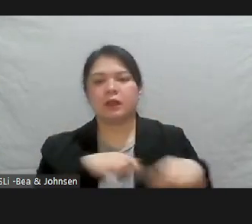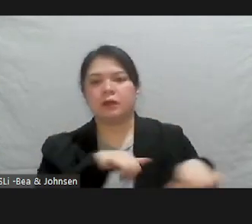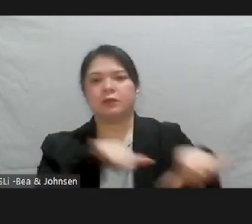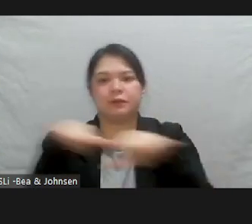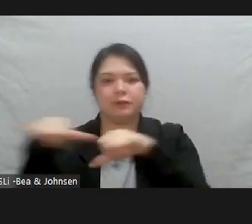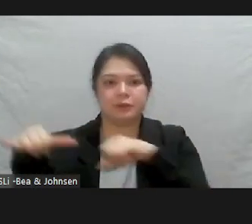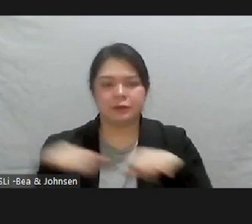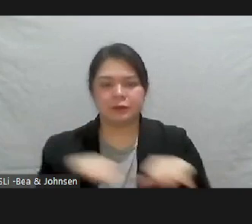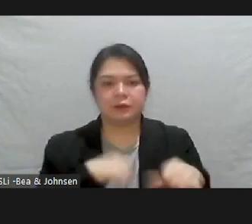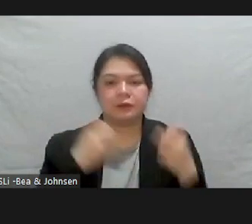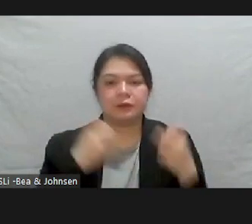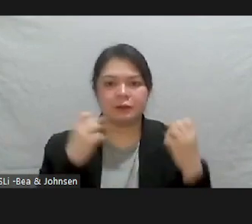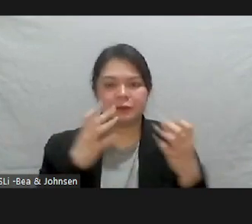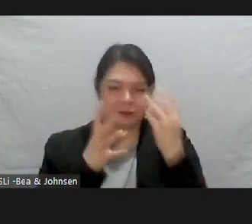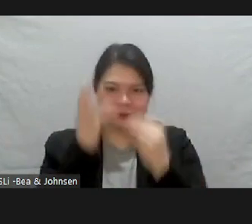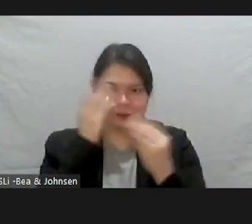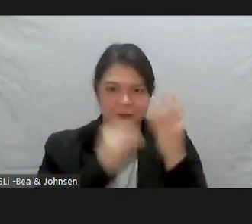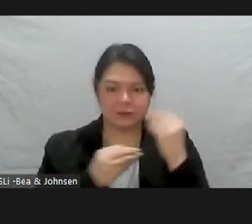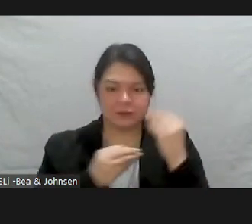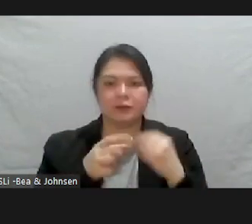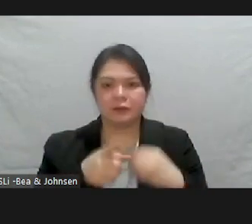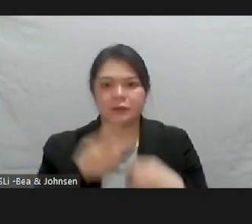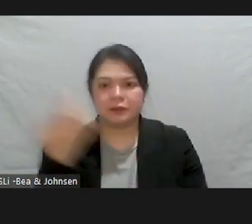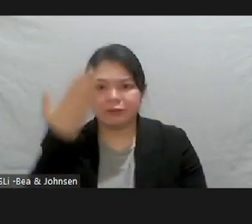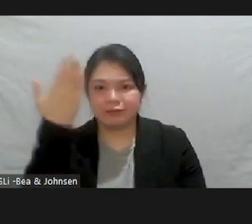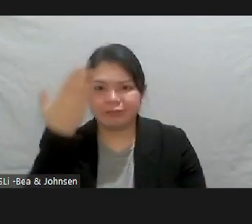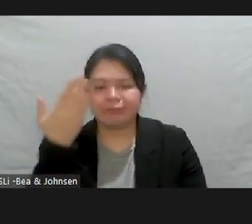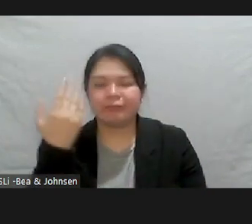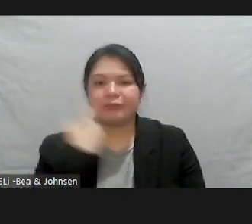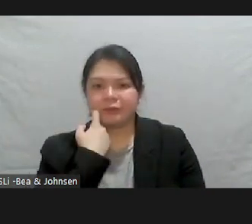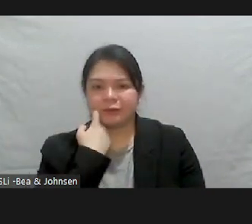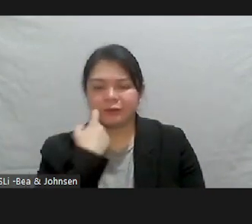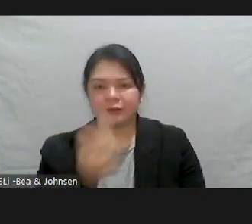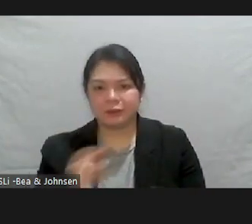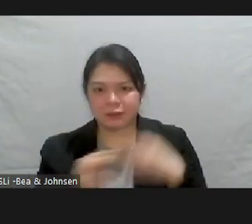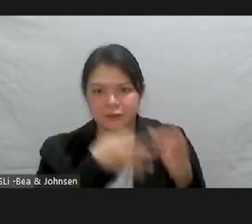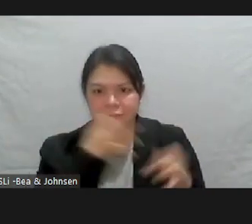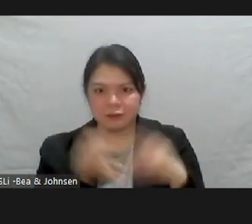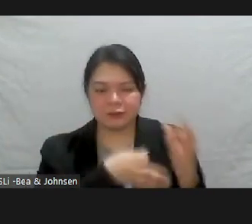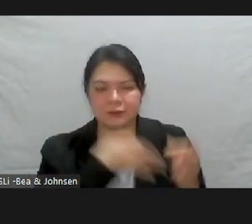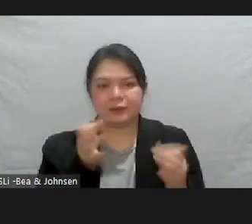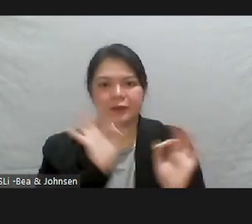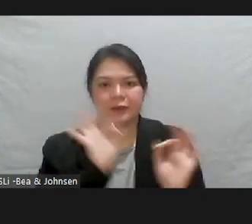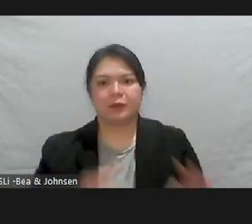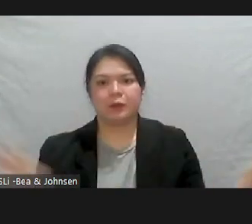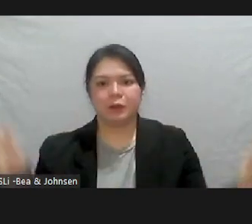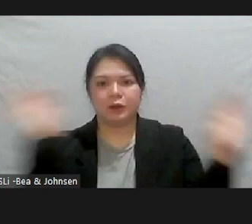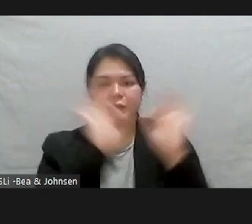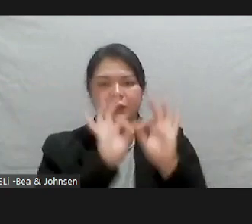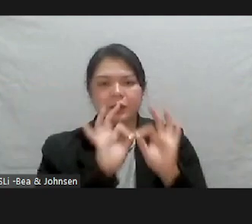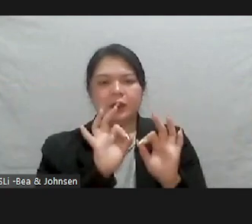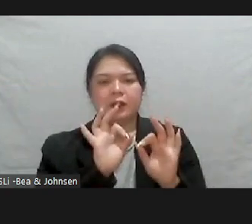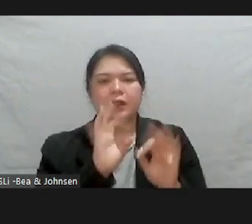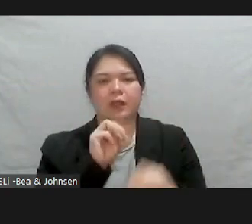na tayong natutunan agad sa ibinahagi ni Kaipang, hindi lang sa tamang pagpapahalaga sa MTB